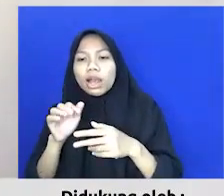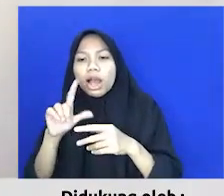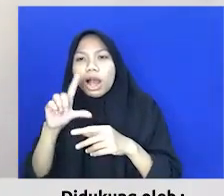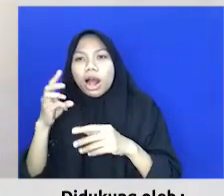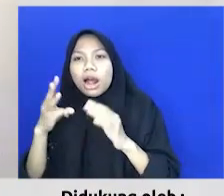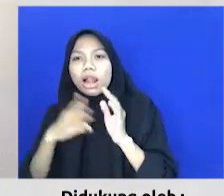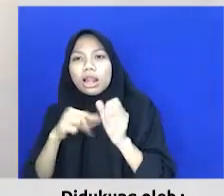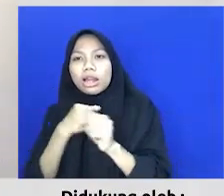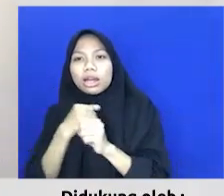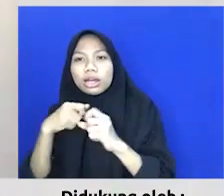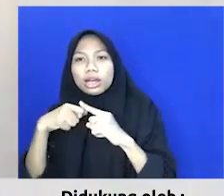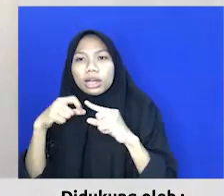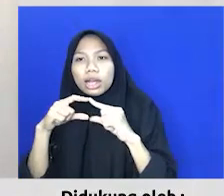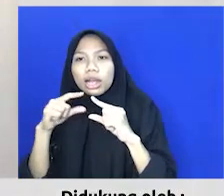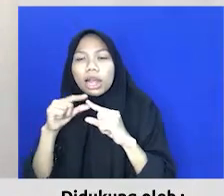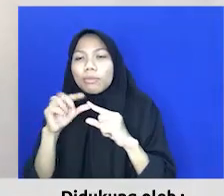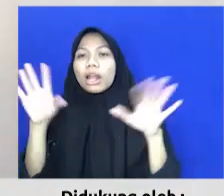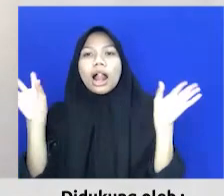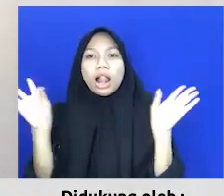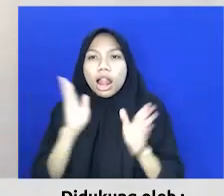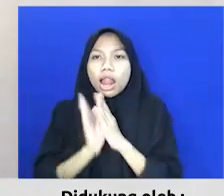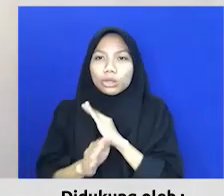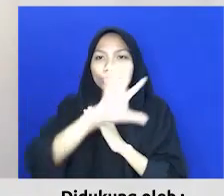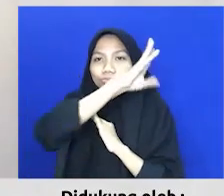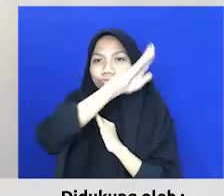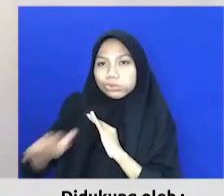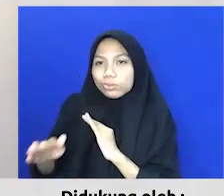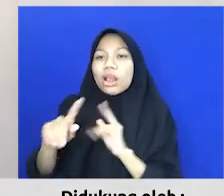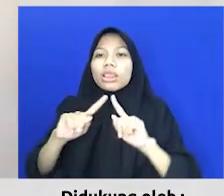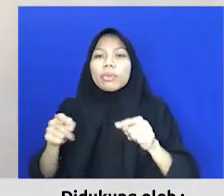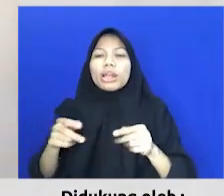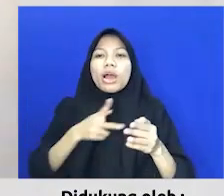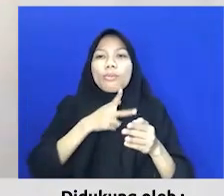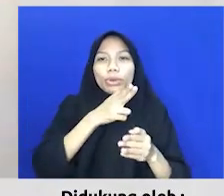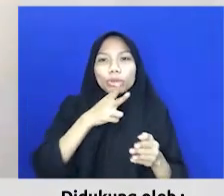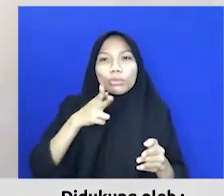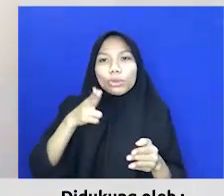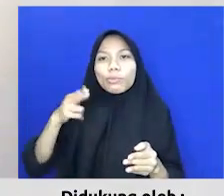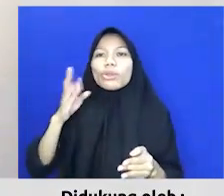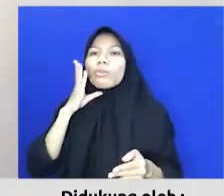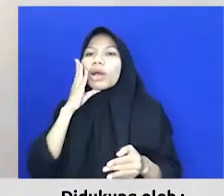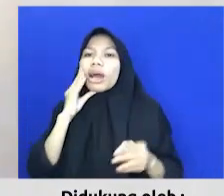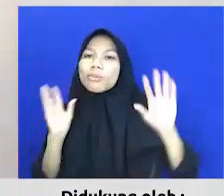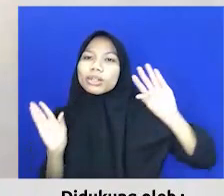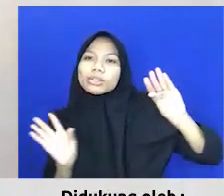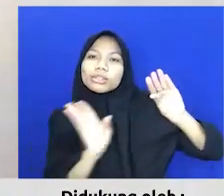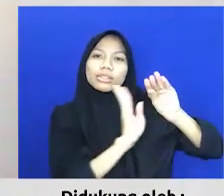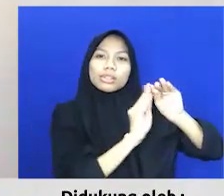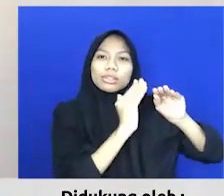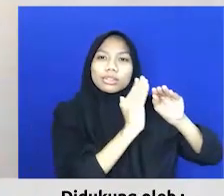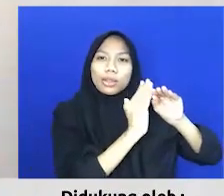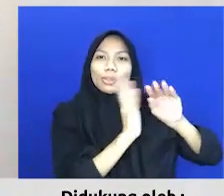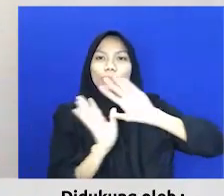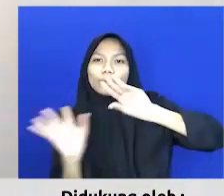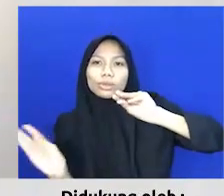ingin membawakan konsep randai. Saya tidak tahu apakah semua tahu apa itu randai ya. Tahu,